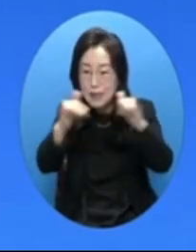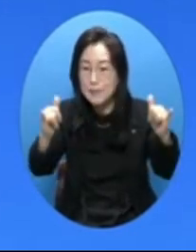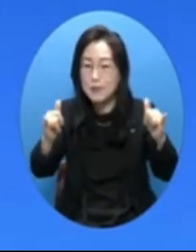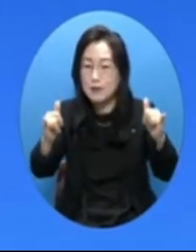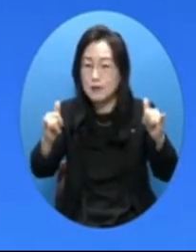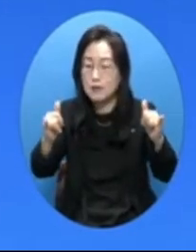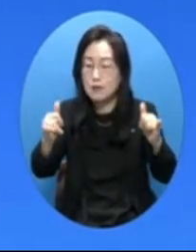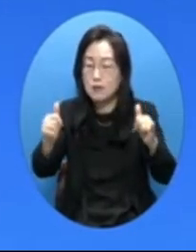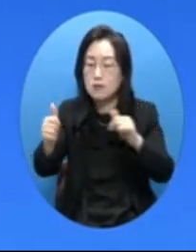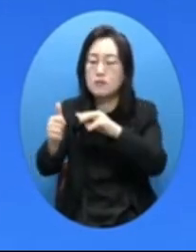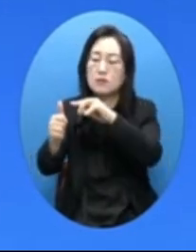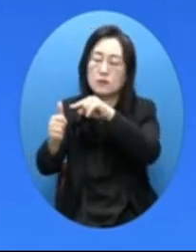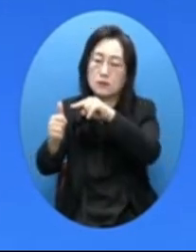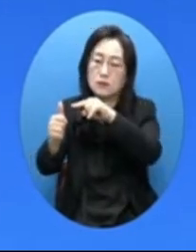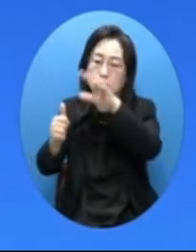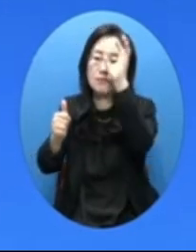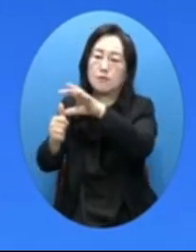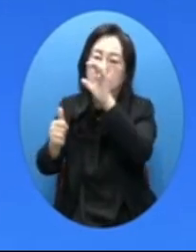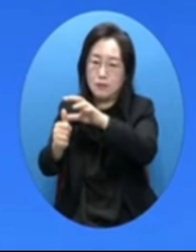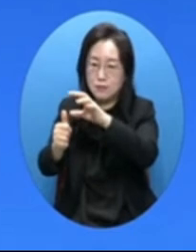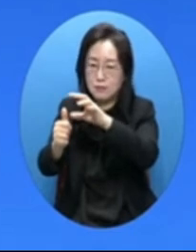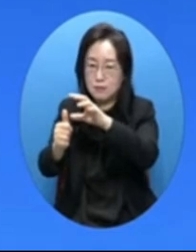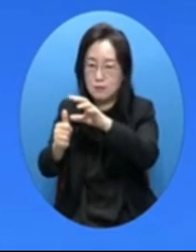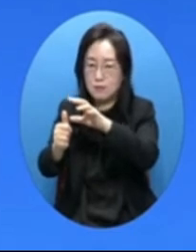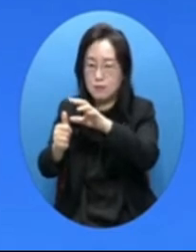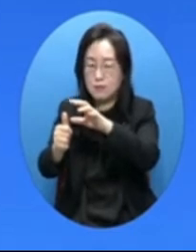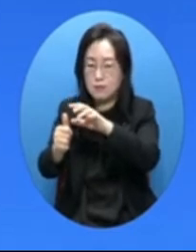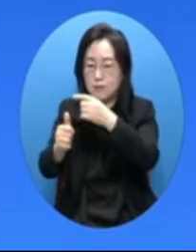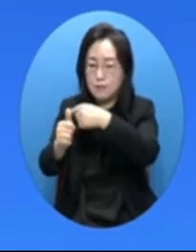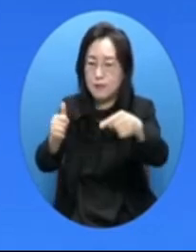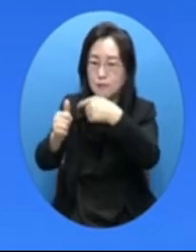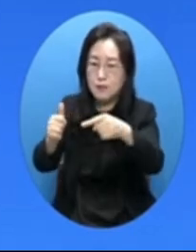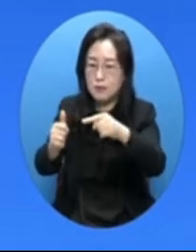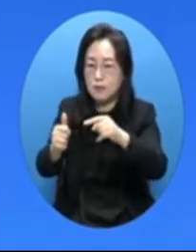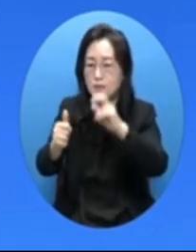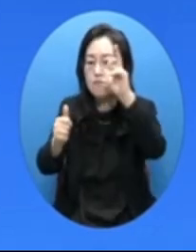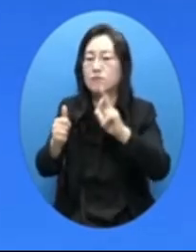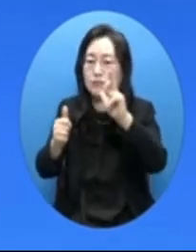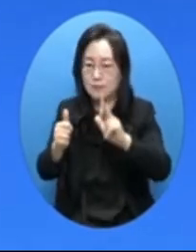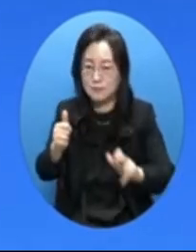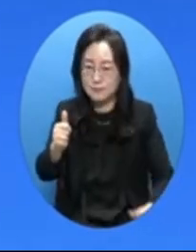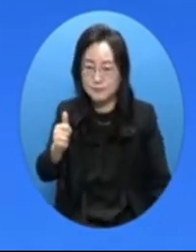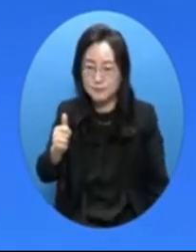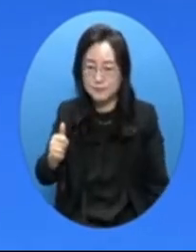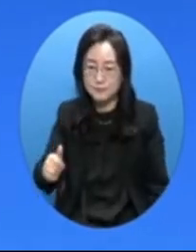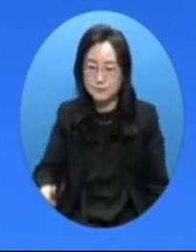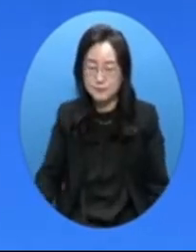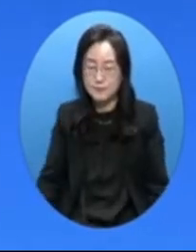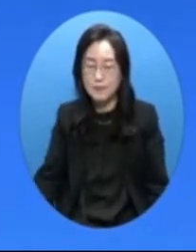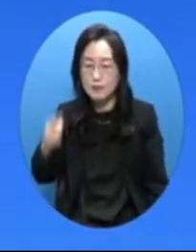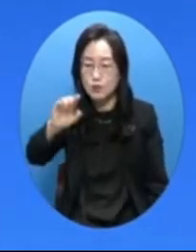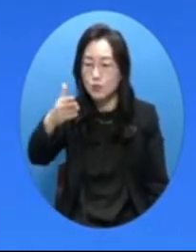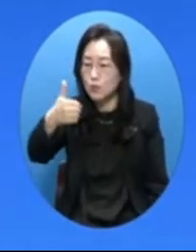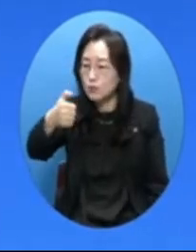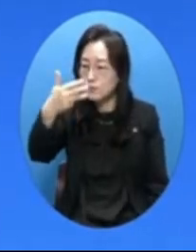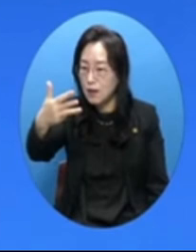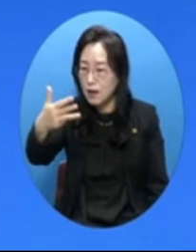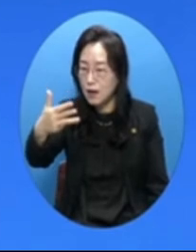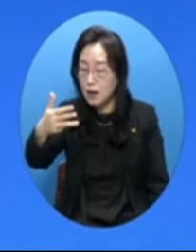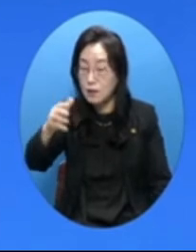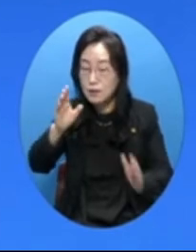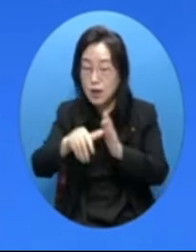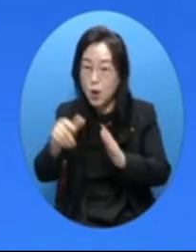백인들이 그를 핍박하고 살인협박을 했는지 1958년 어느